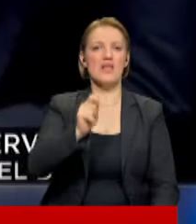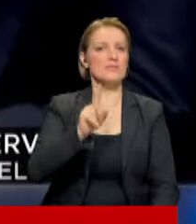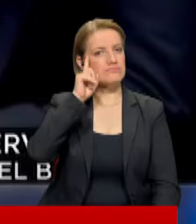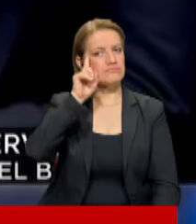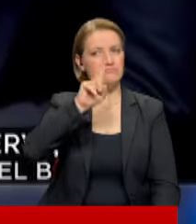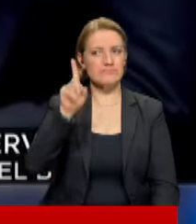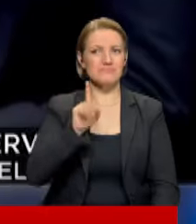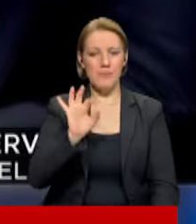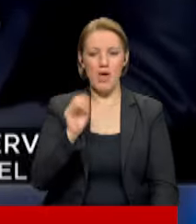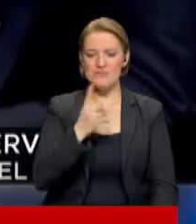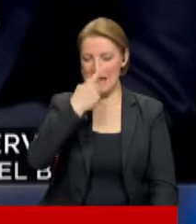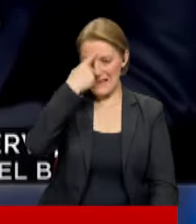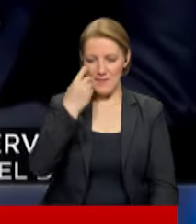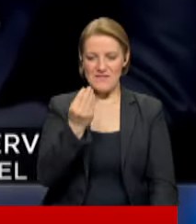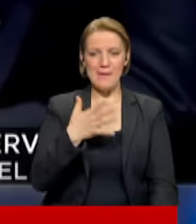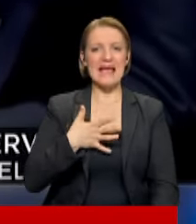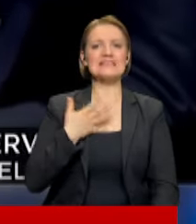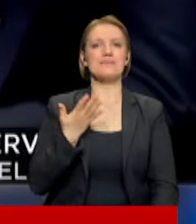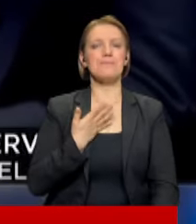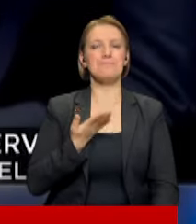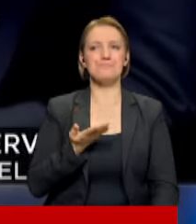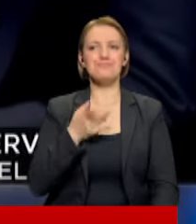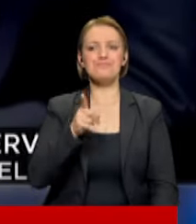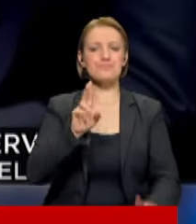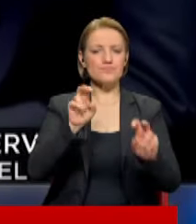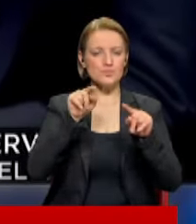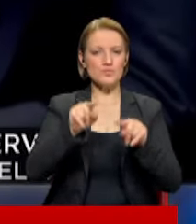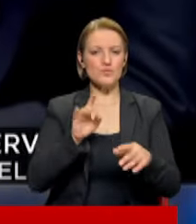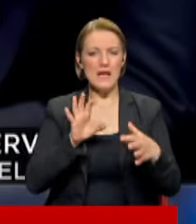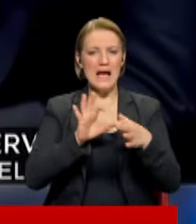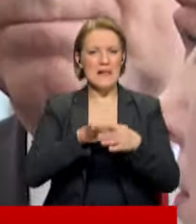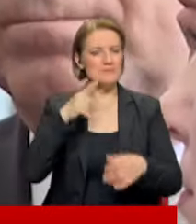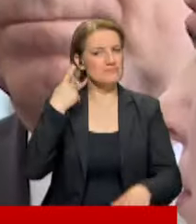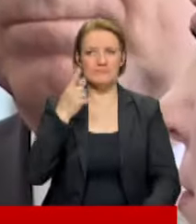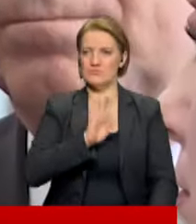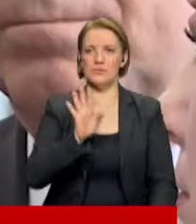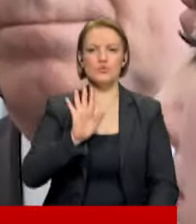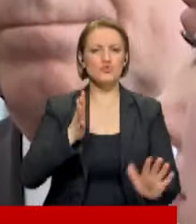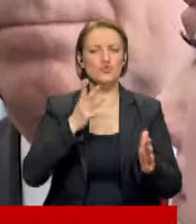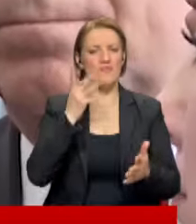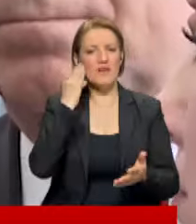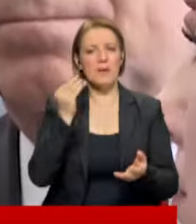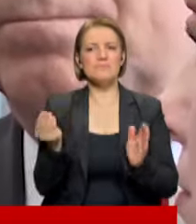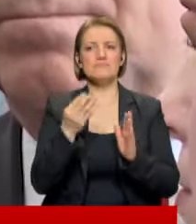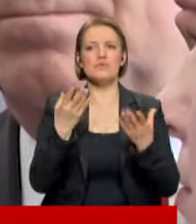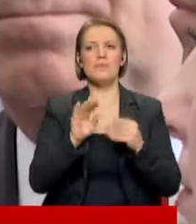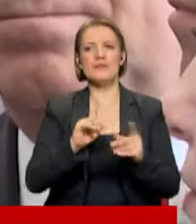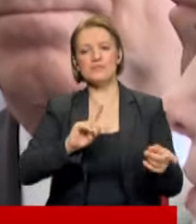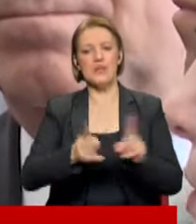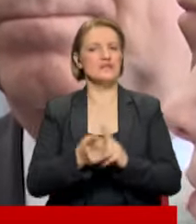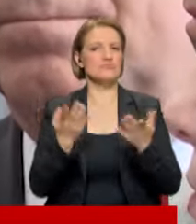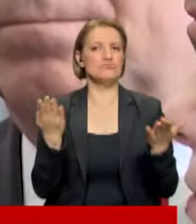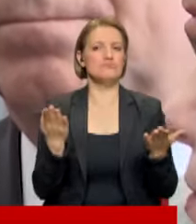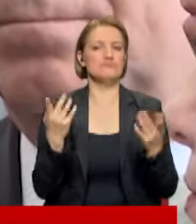şeye ihtimal vermek istemem böyle bir şeyin gündeme gelmiş olabileceğini bile düşünmüyorum tuhaf anlamlar yüklememek gerekiyor Aksi de bir